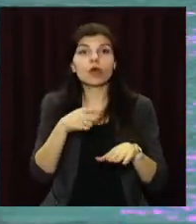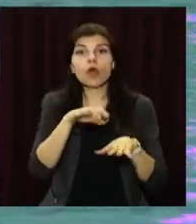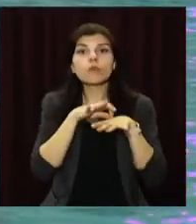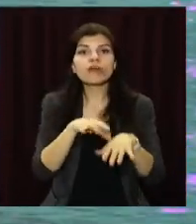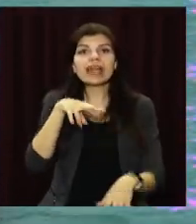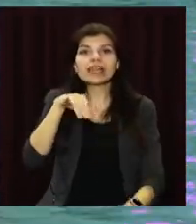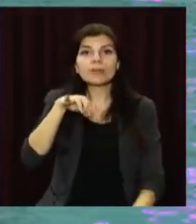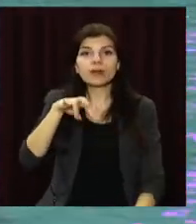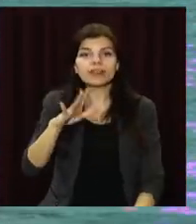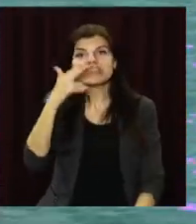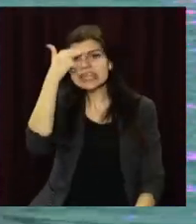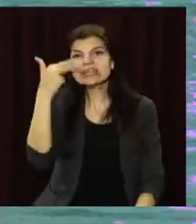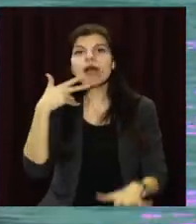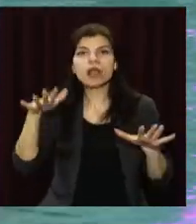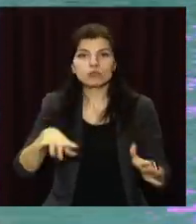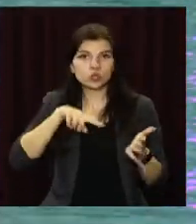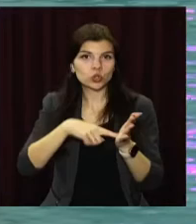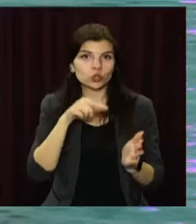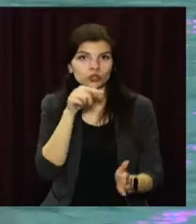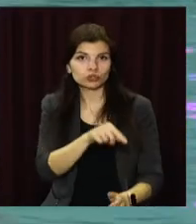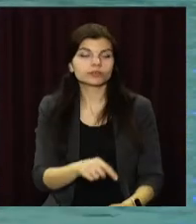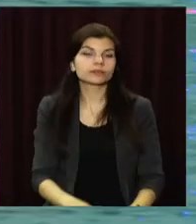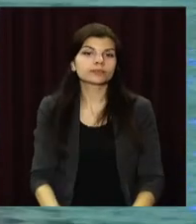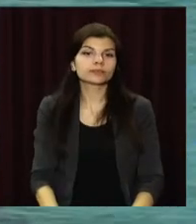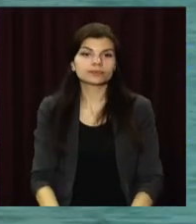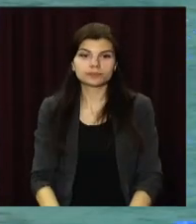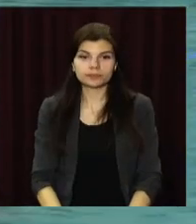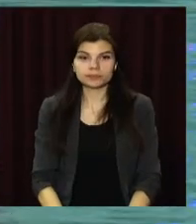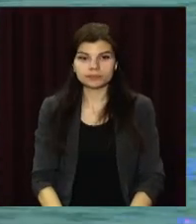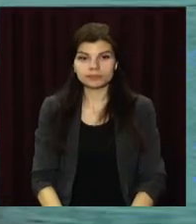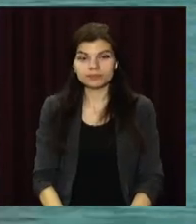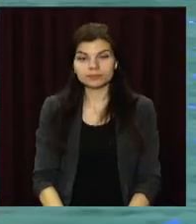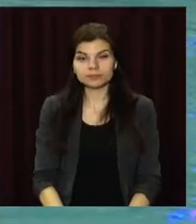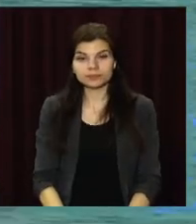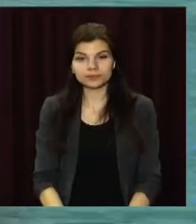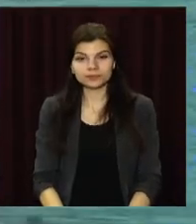в Італії. В'ячеслав Куліш, Василь Самовар, Open News, телеканал «Відкритий».